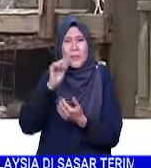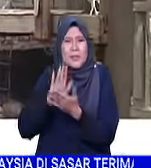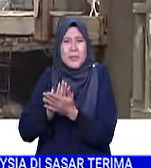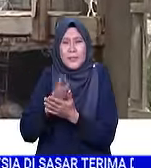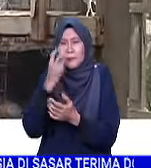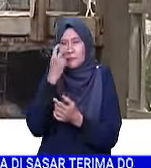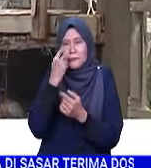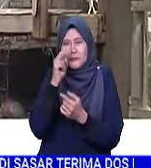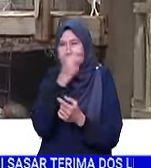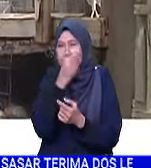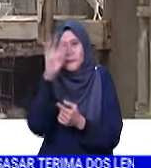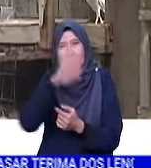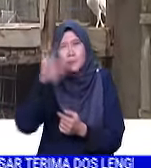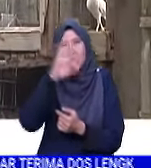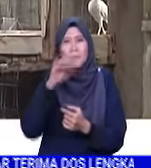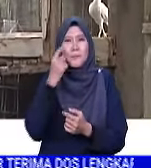penglihatan.